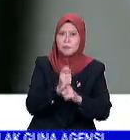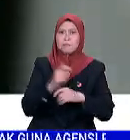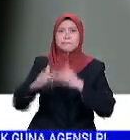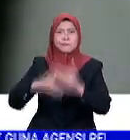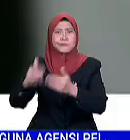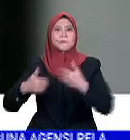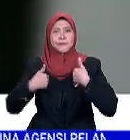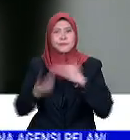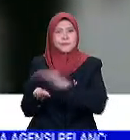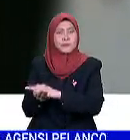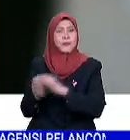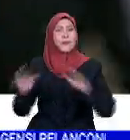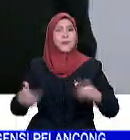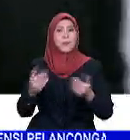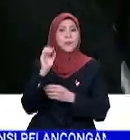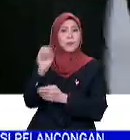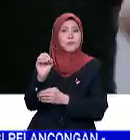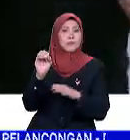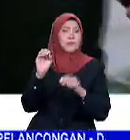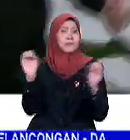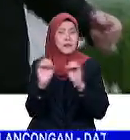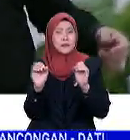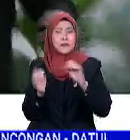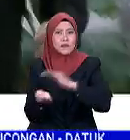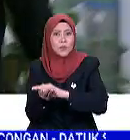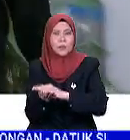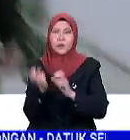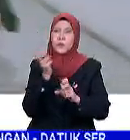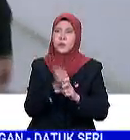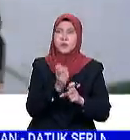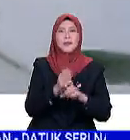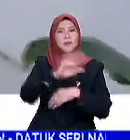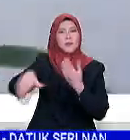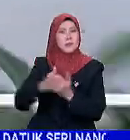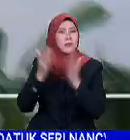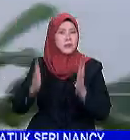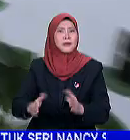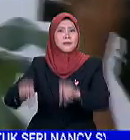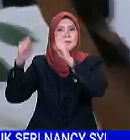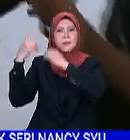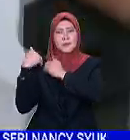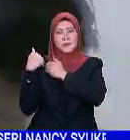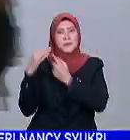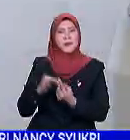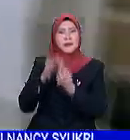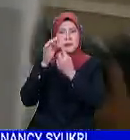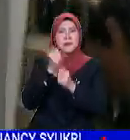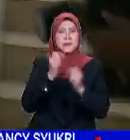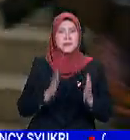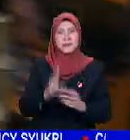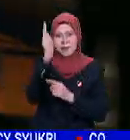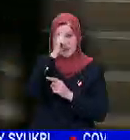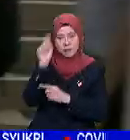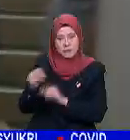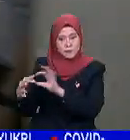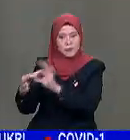danahunan sifarkan rasuah bukan mudah namun beliau berharap semua pihak memainkan peranan khususnya penjawat awam dengan memberikan